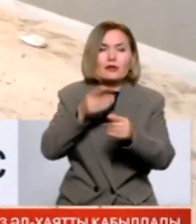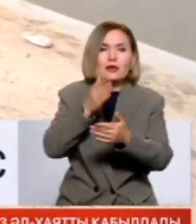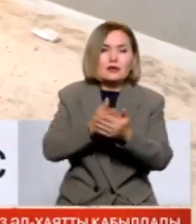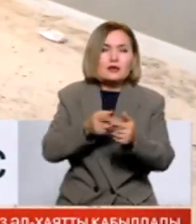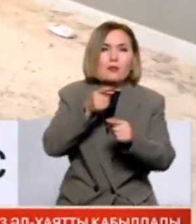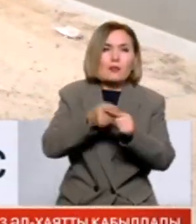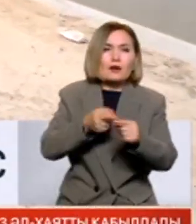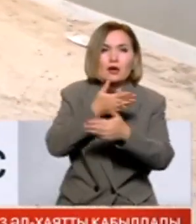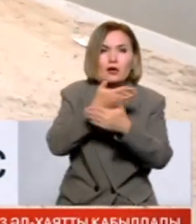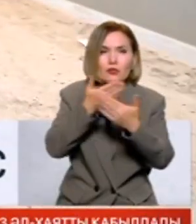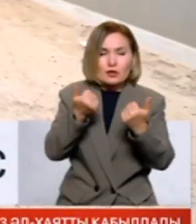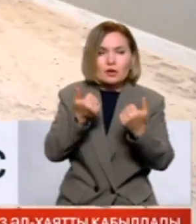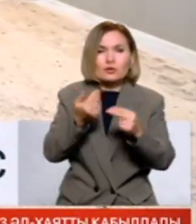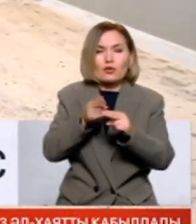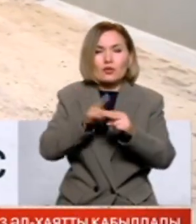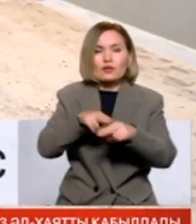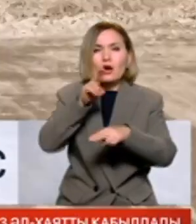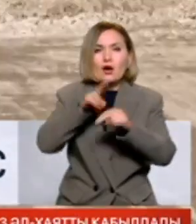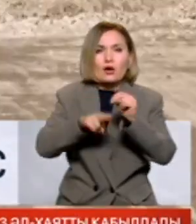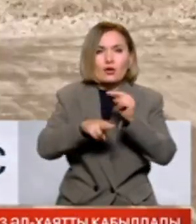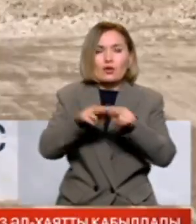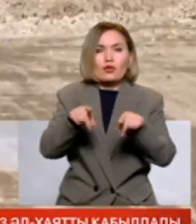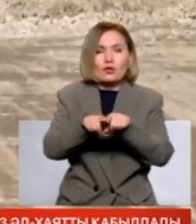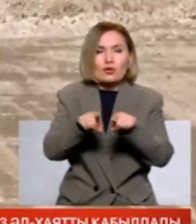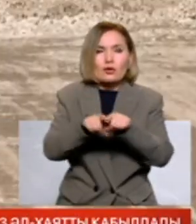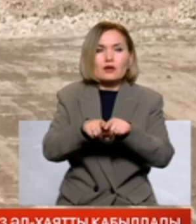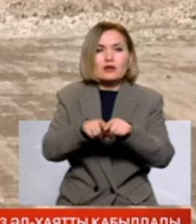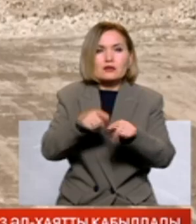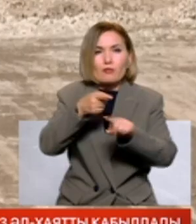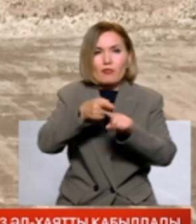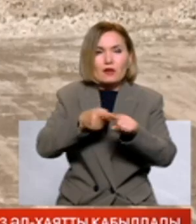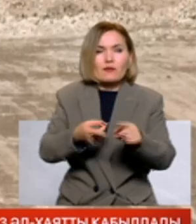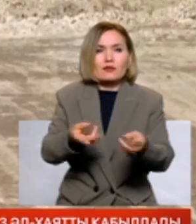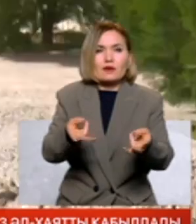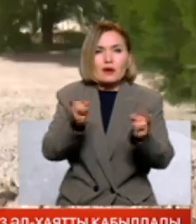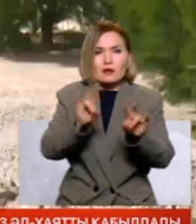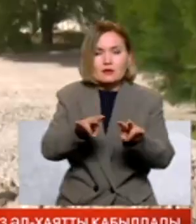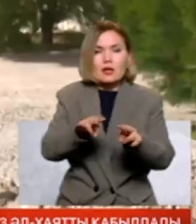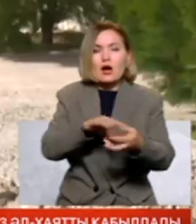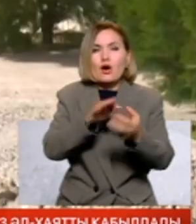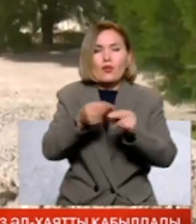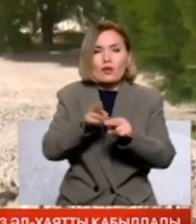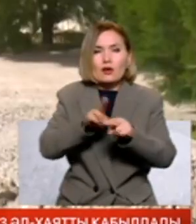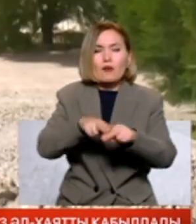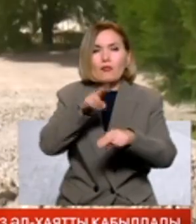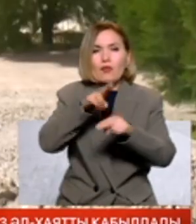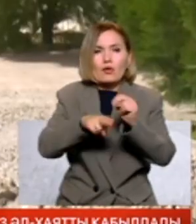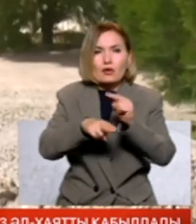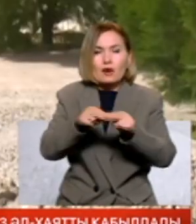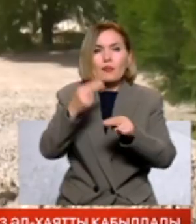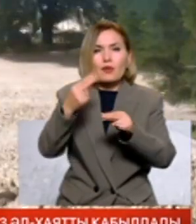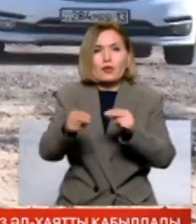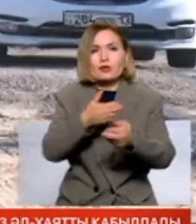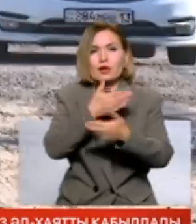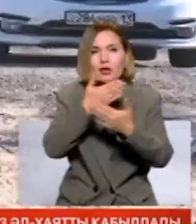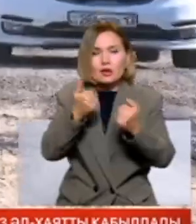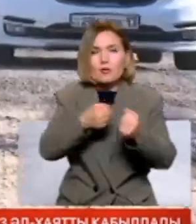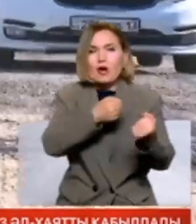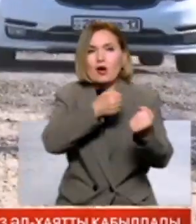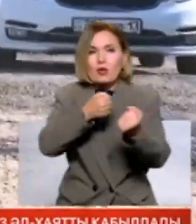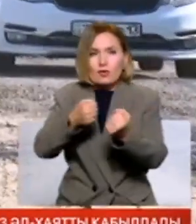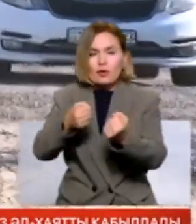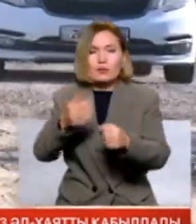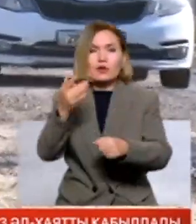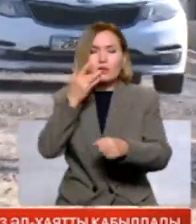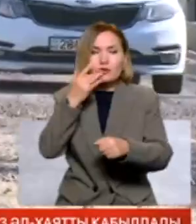екіншісі қазір жарғабаққа барып тіреліп тұр. Осылайша Шымкенттің жұртшылығы бітпейтін құрылыс кешеуілдеген жұмыстың арқасында айналма жол